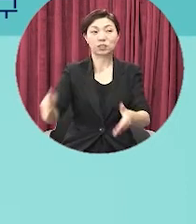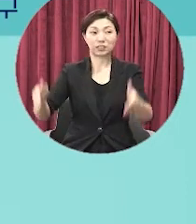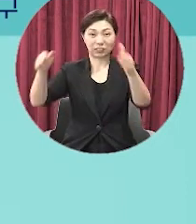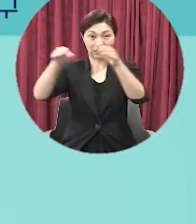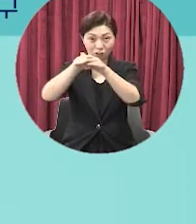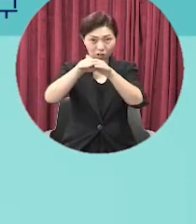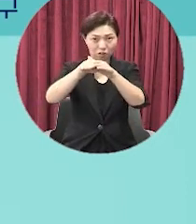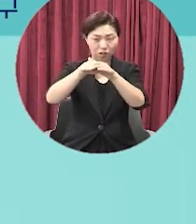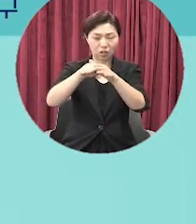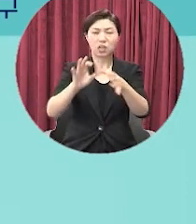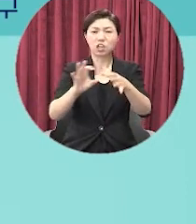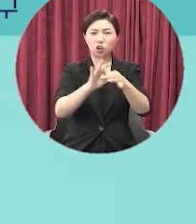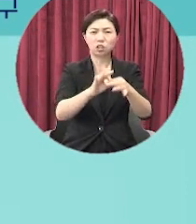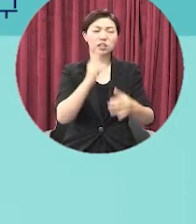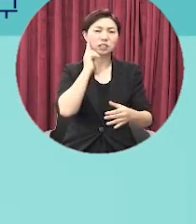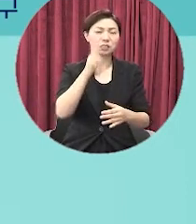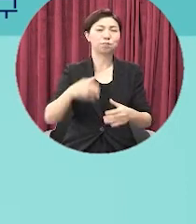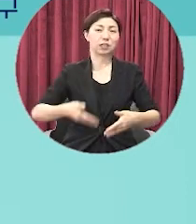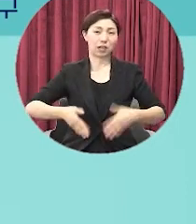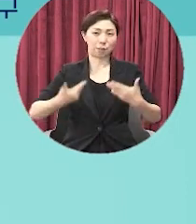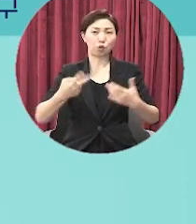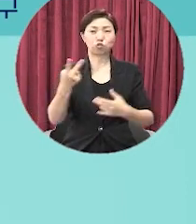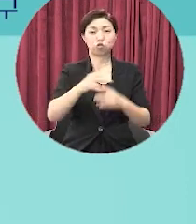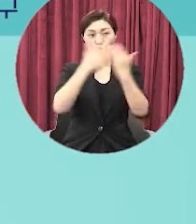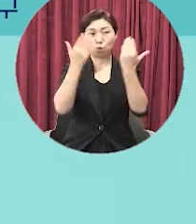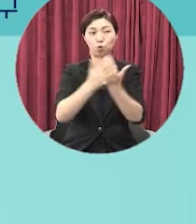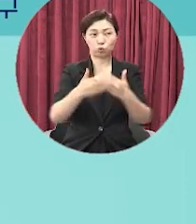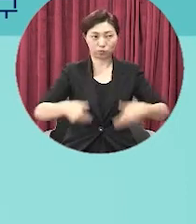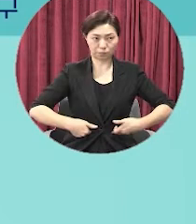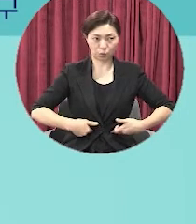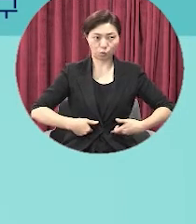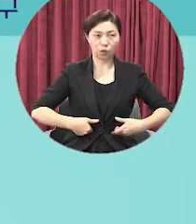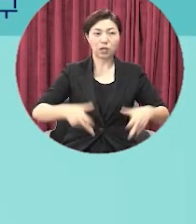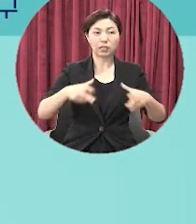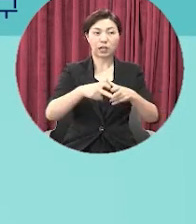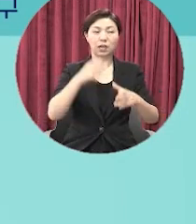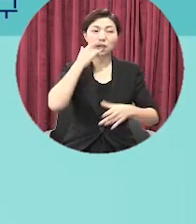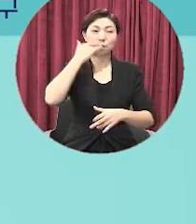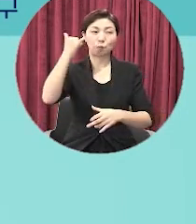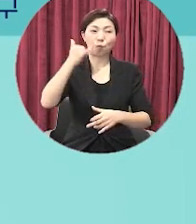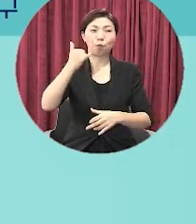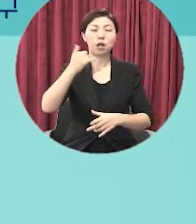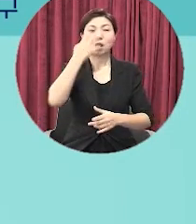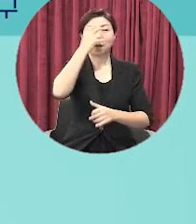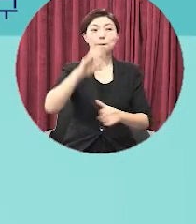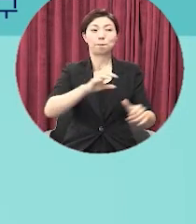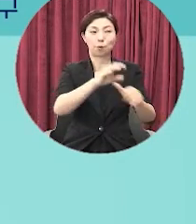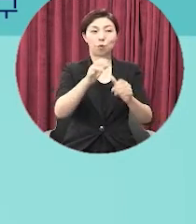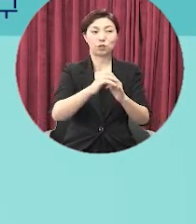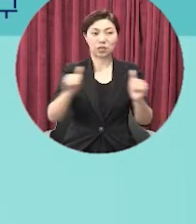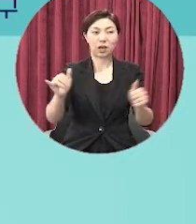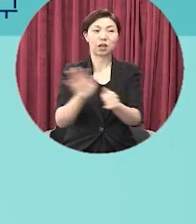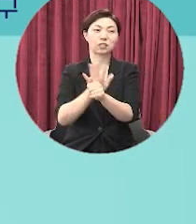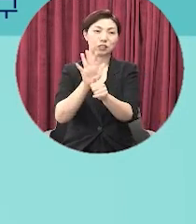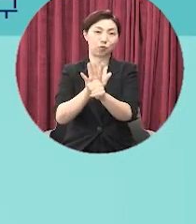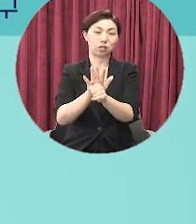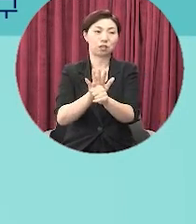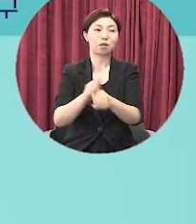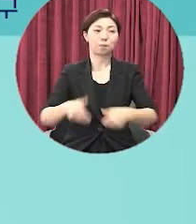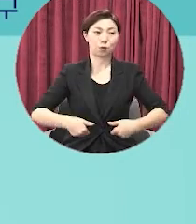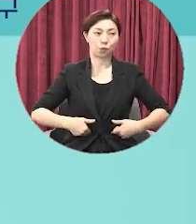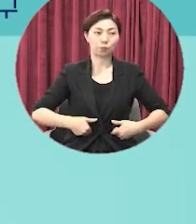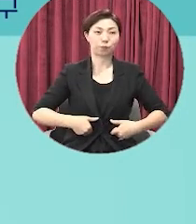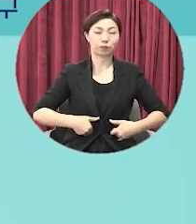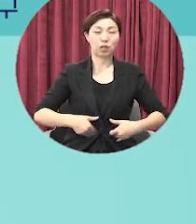모두에게 필요한 있구요 장애인 복지센터 를 통한 장애아 도 보호자 생활 포조 도움을 제공하고 위치한 방가로 장애아동 활동 서비스는